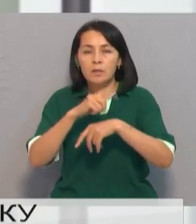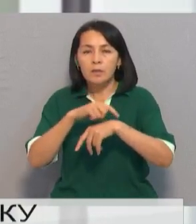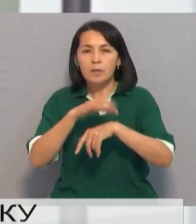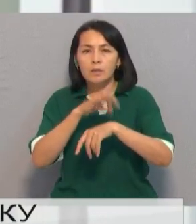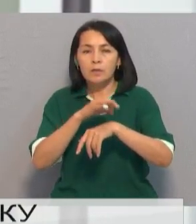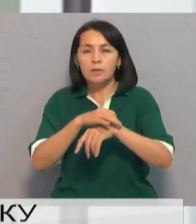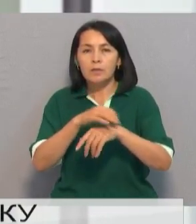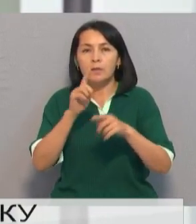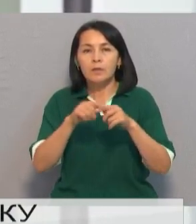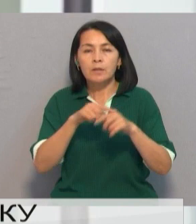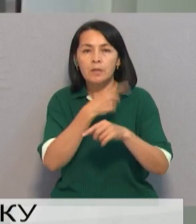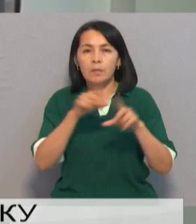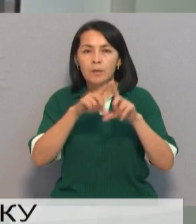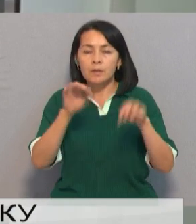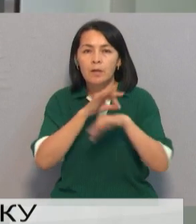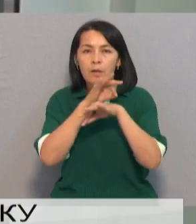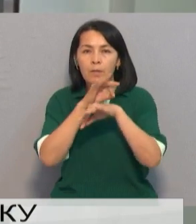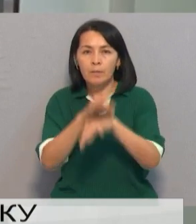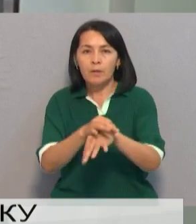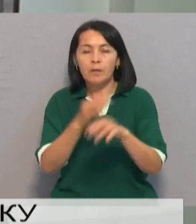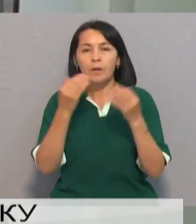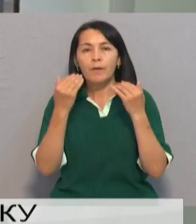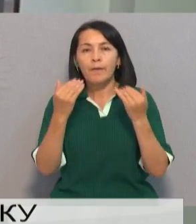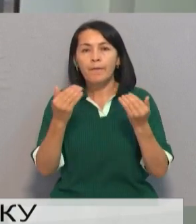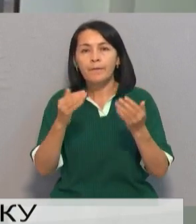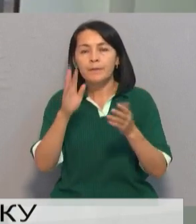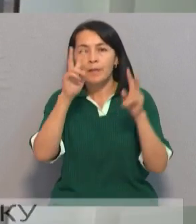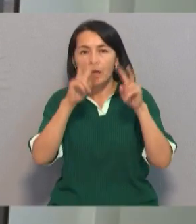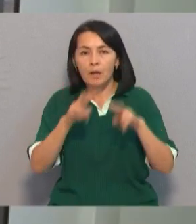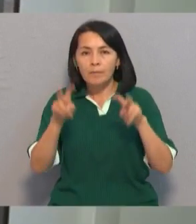клещ, обратитесь в больницу, где насекомые извлекут и